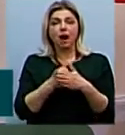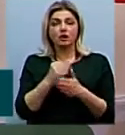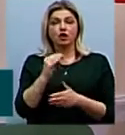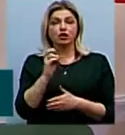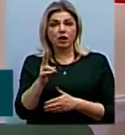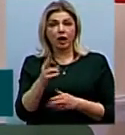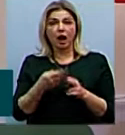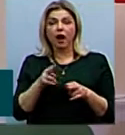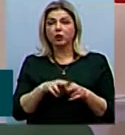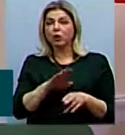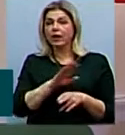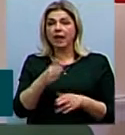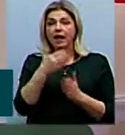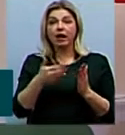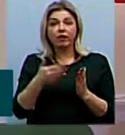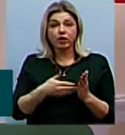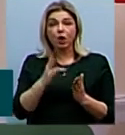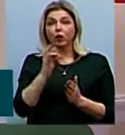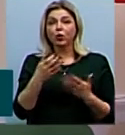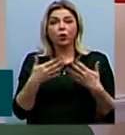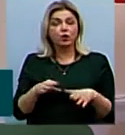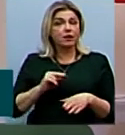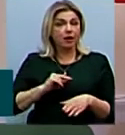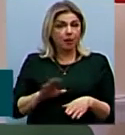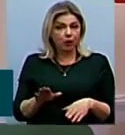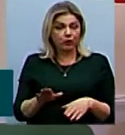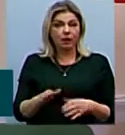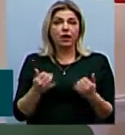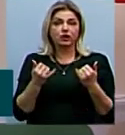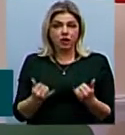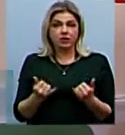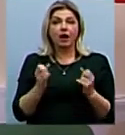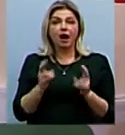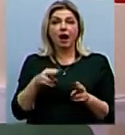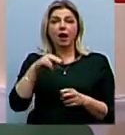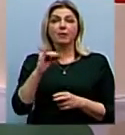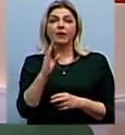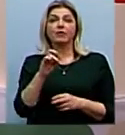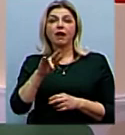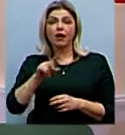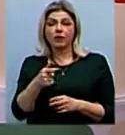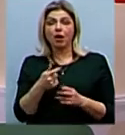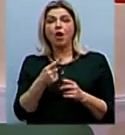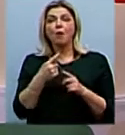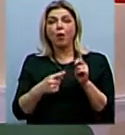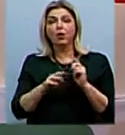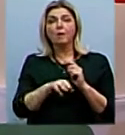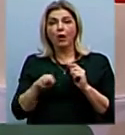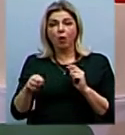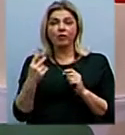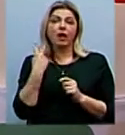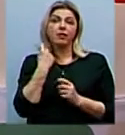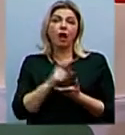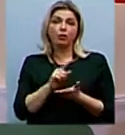не ликвидированы, но они уже не работают. На данный момент вот у ЖЭКа Пивдень, по-моему, около миллиона только налоговый долг.